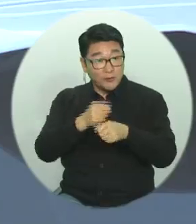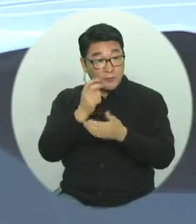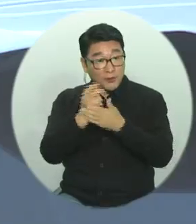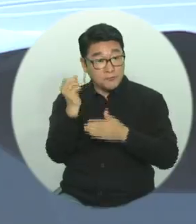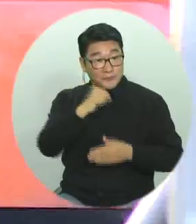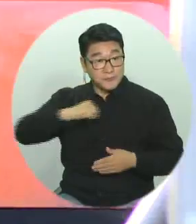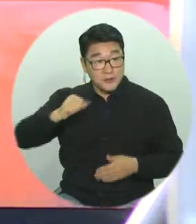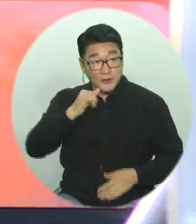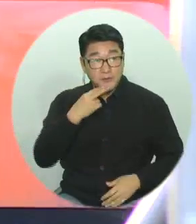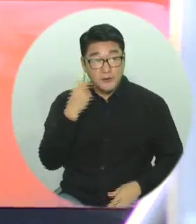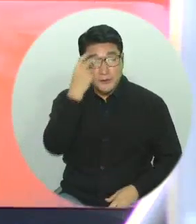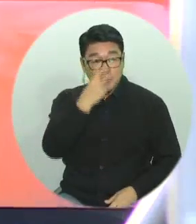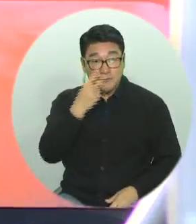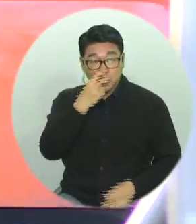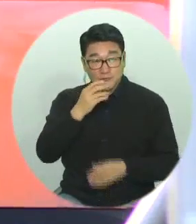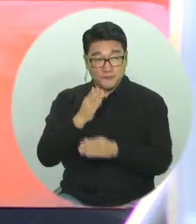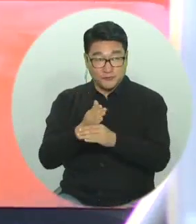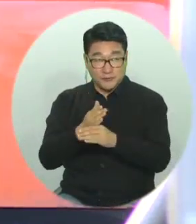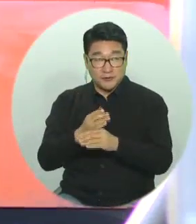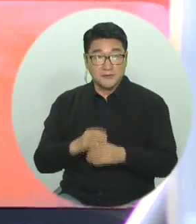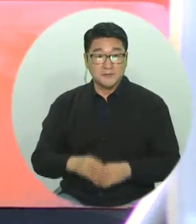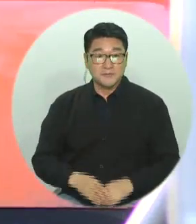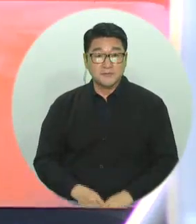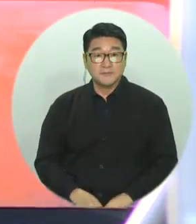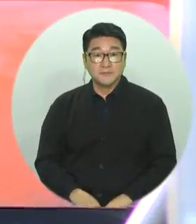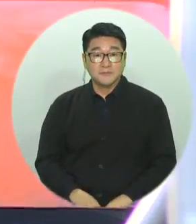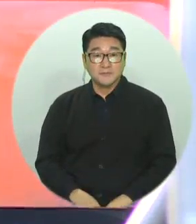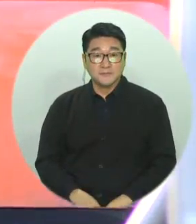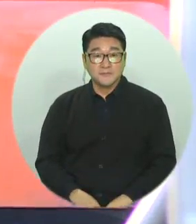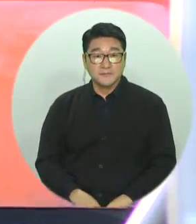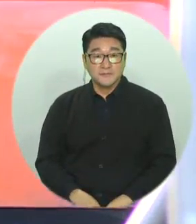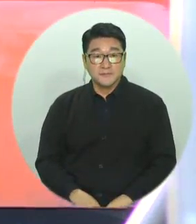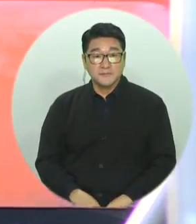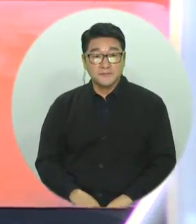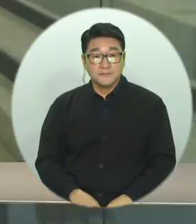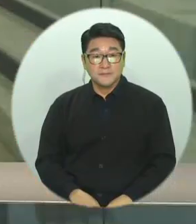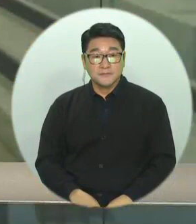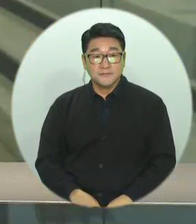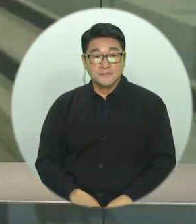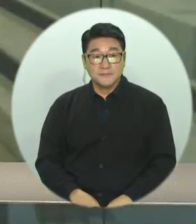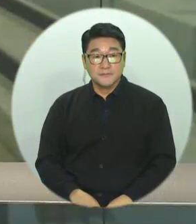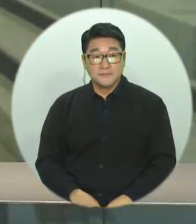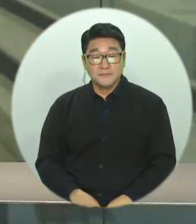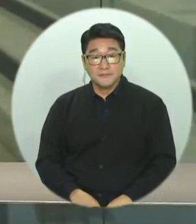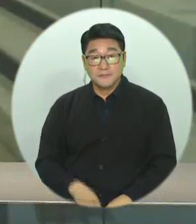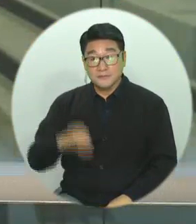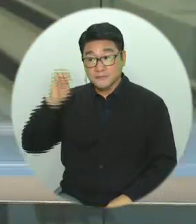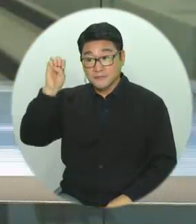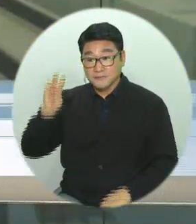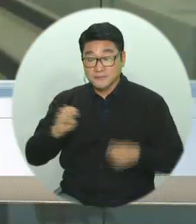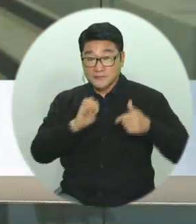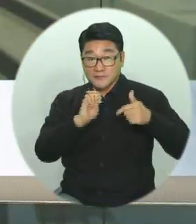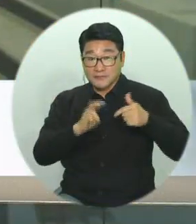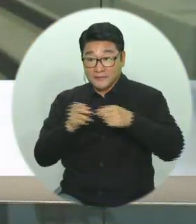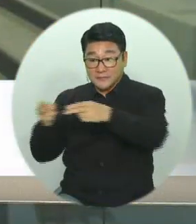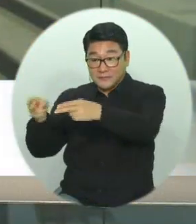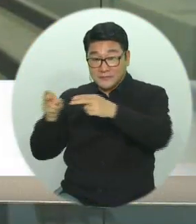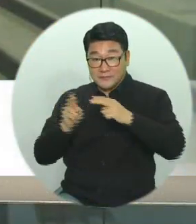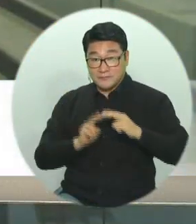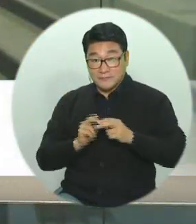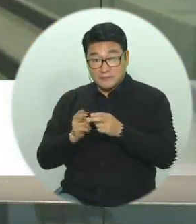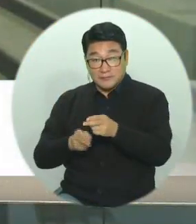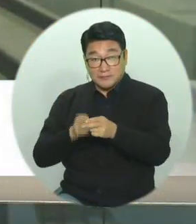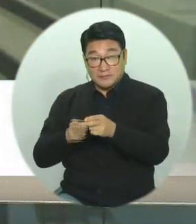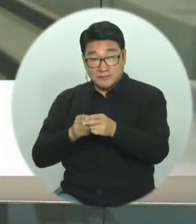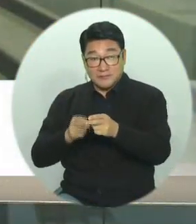여부도 수사하고 있습니다 MBC 뉴스 천홍 이입니다 광주와 나주를 잇는 광역 철도